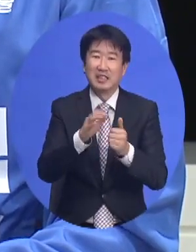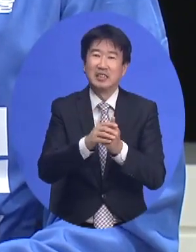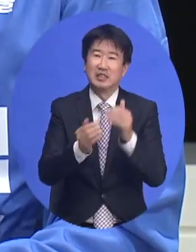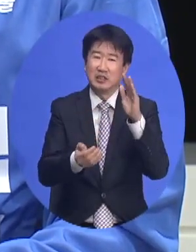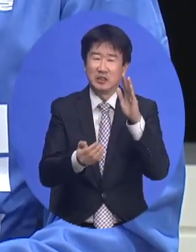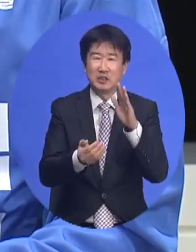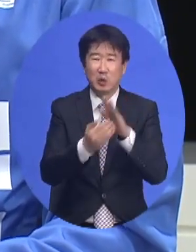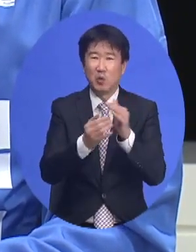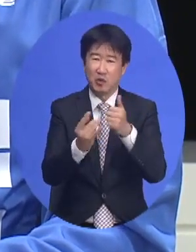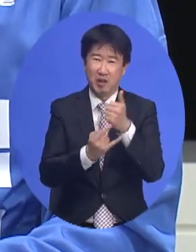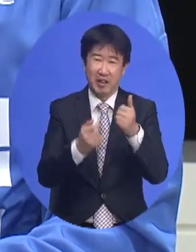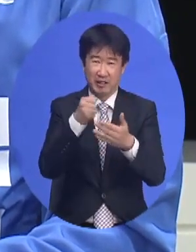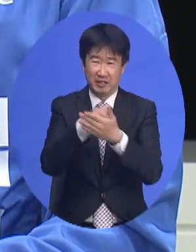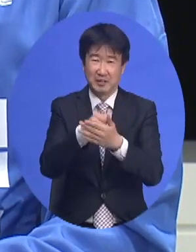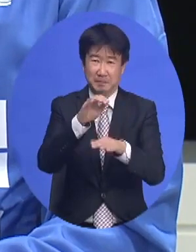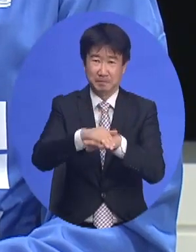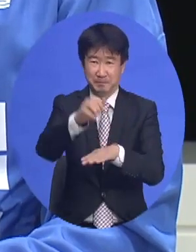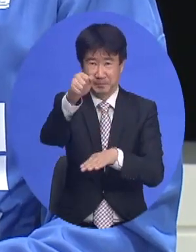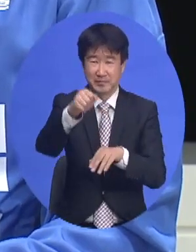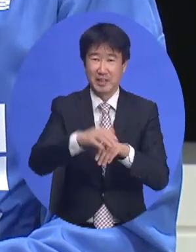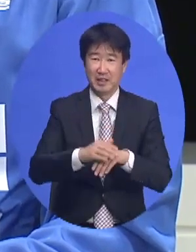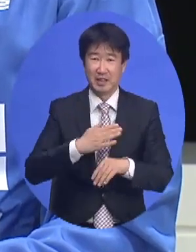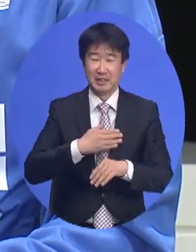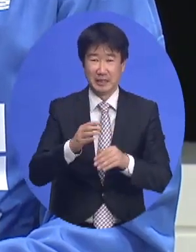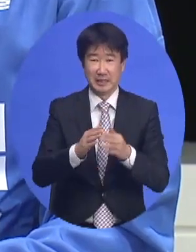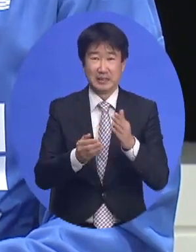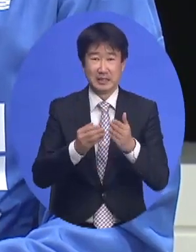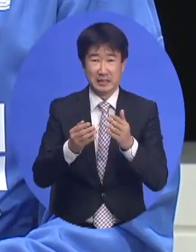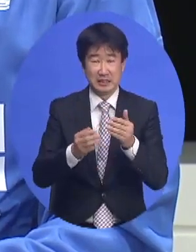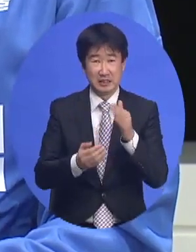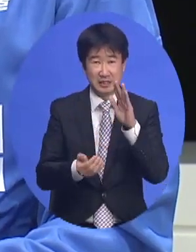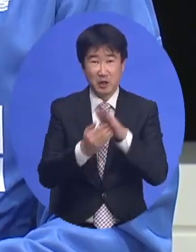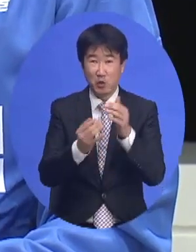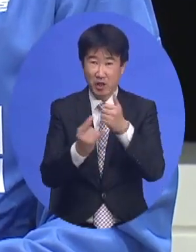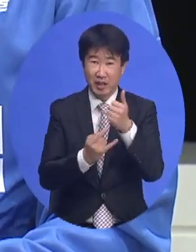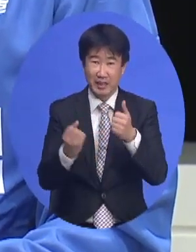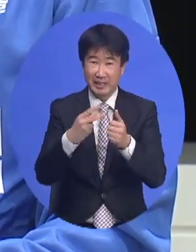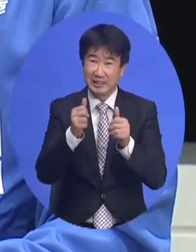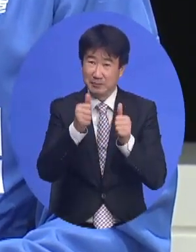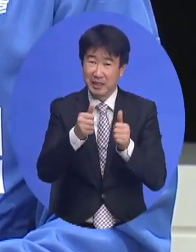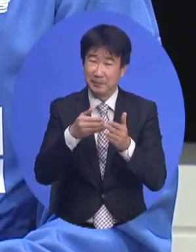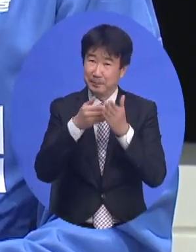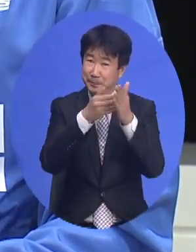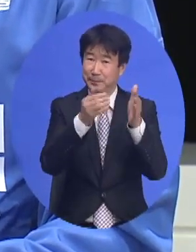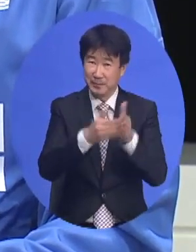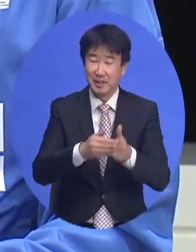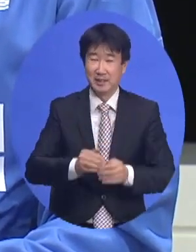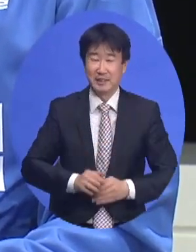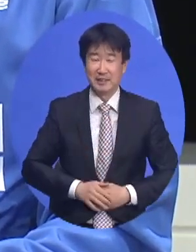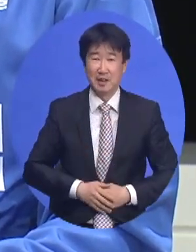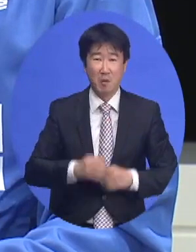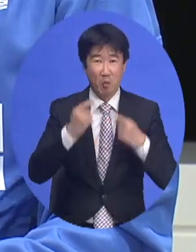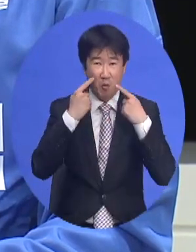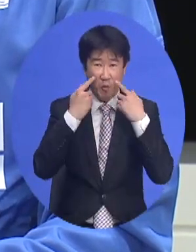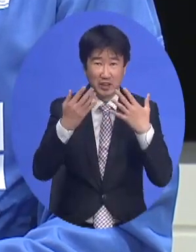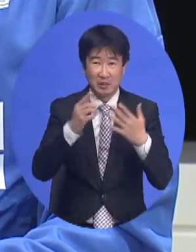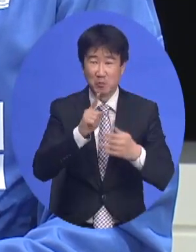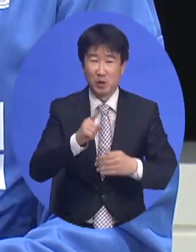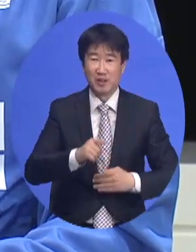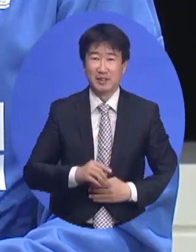하는 것이고 저는 최고위원회에 뭐 재심을 신청을 했습니다. 정확하게는